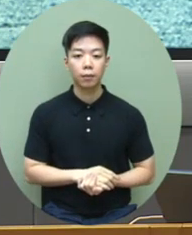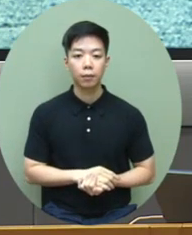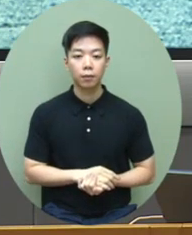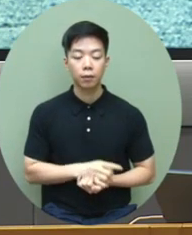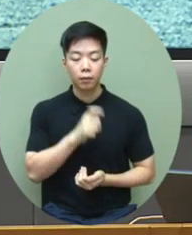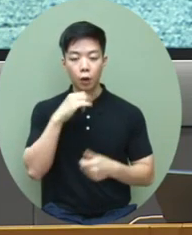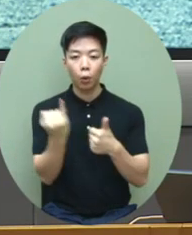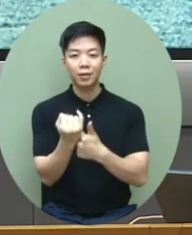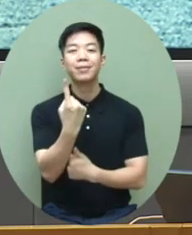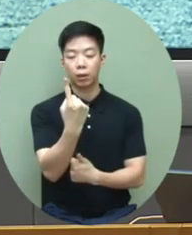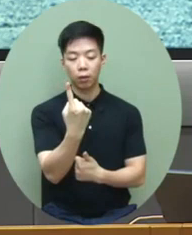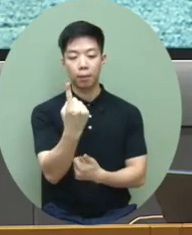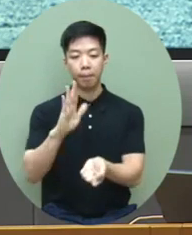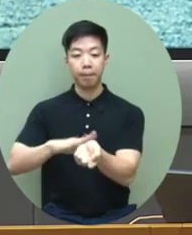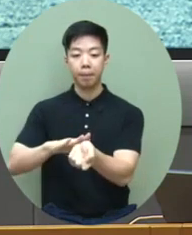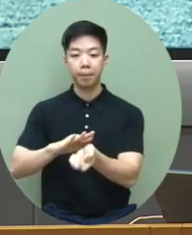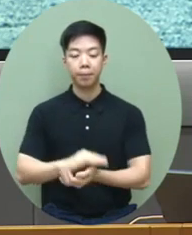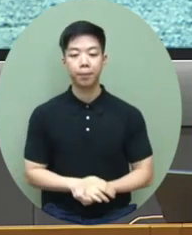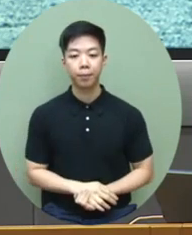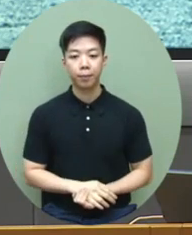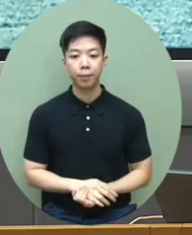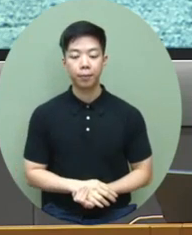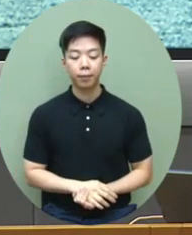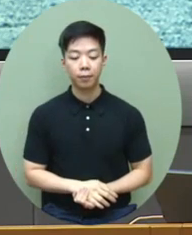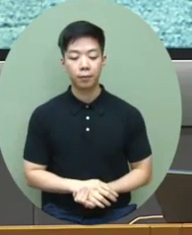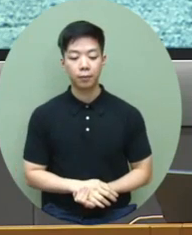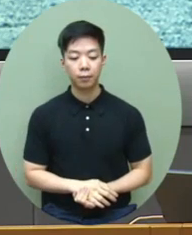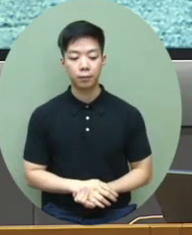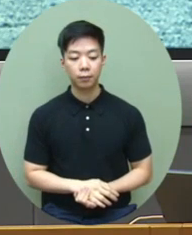一位學生確診啦，咁佢就有52位